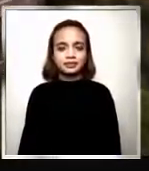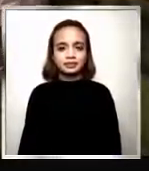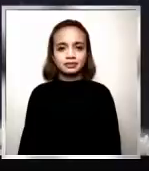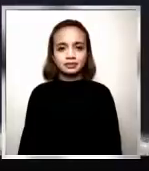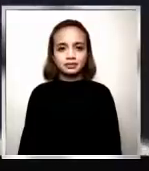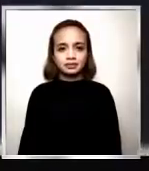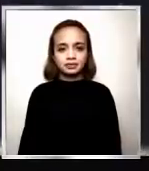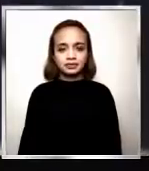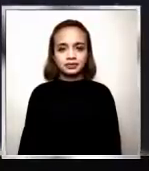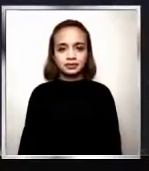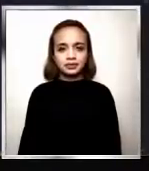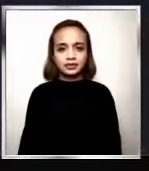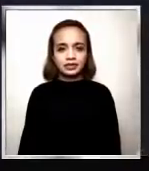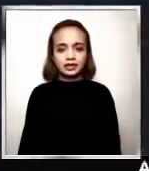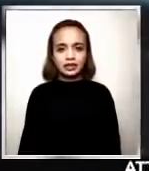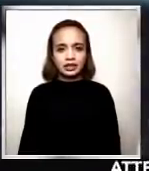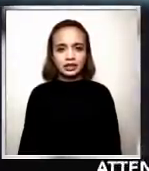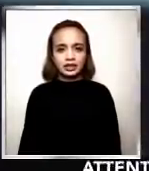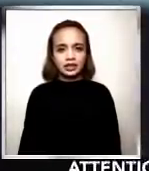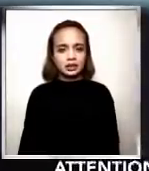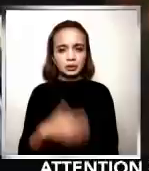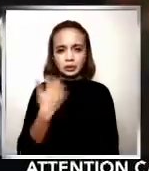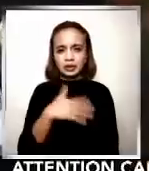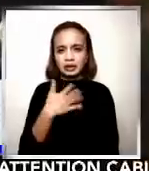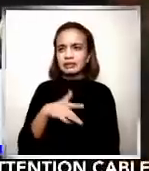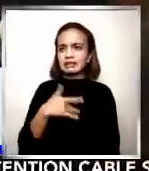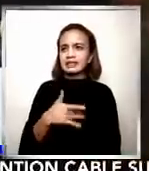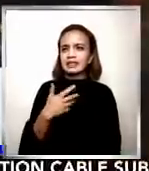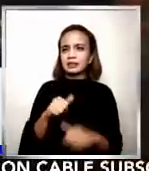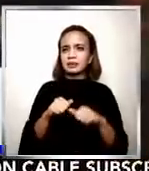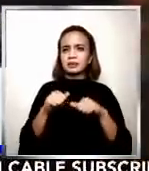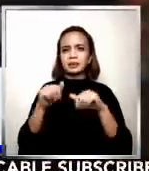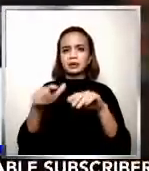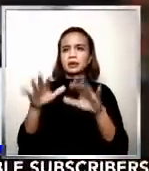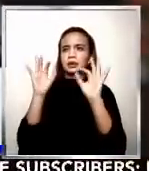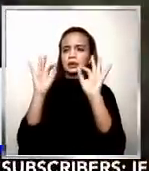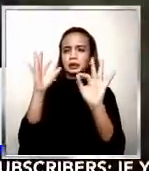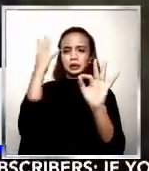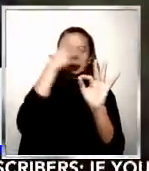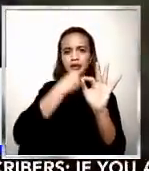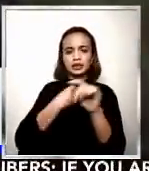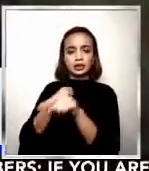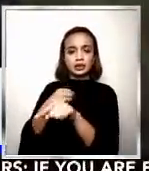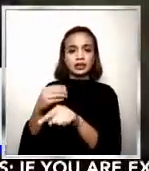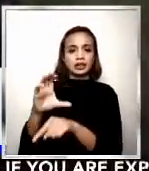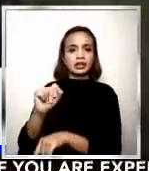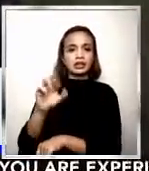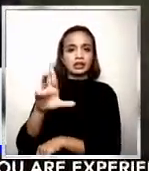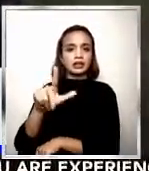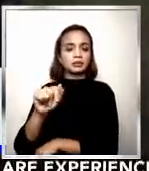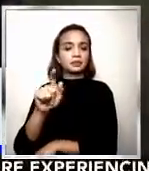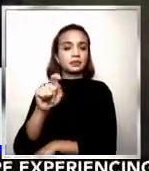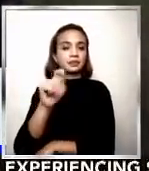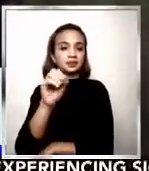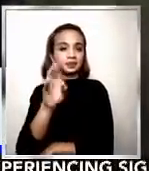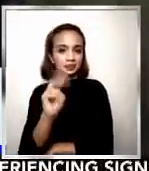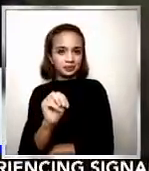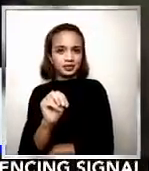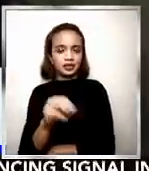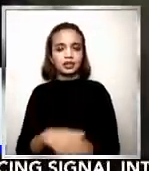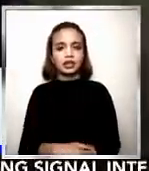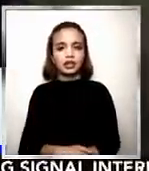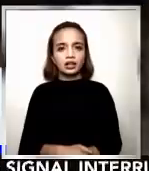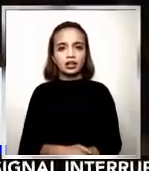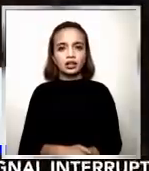Every bit of magical ang kasal ng kapuso couple na sina Tom Rodriguez at Carla Abellana. In an emotional exchange of